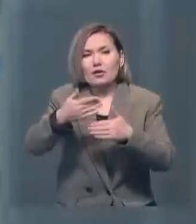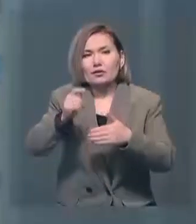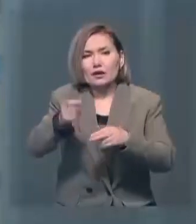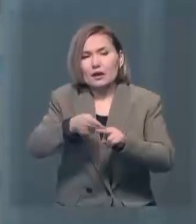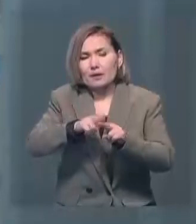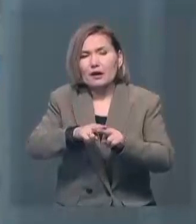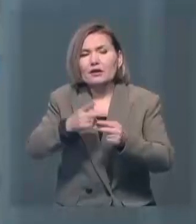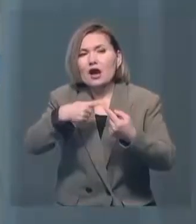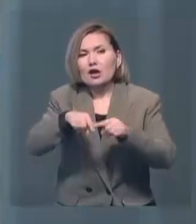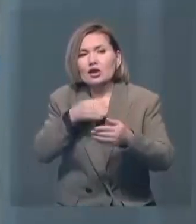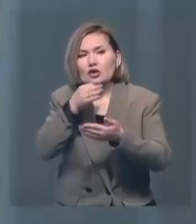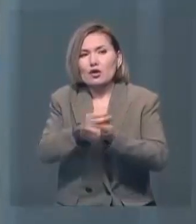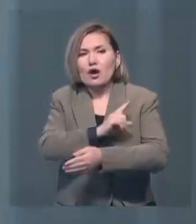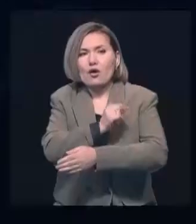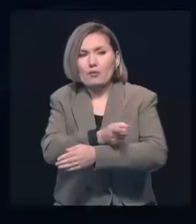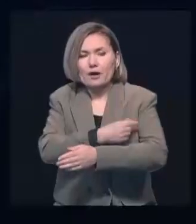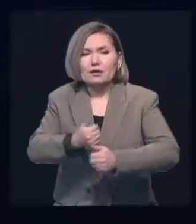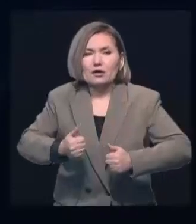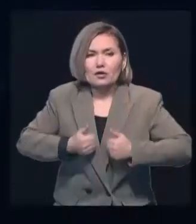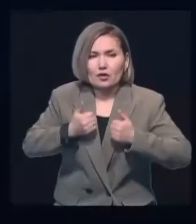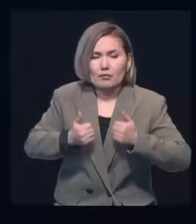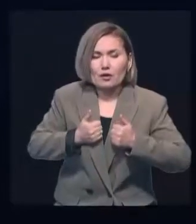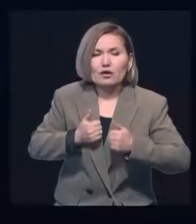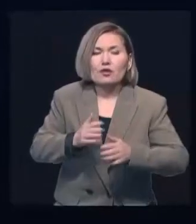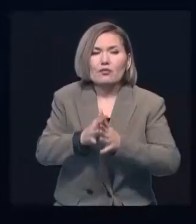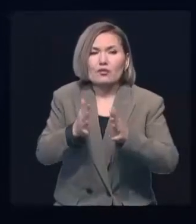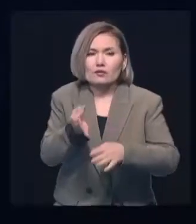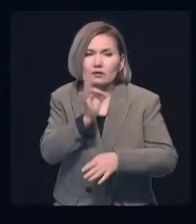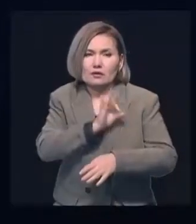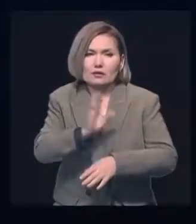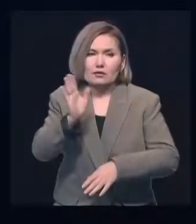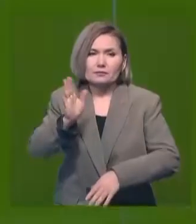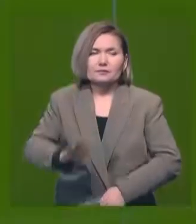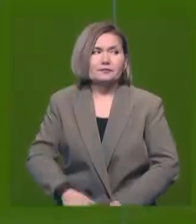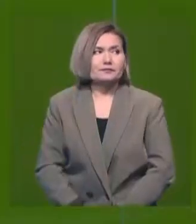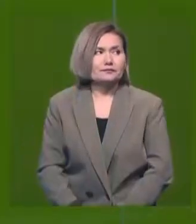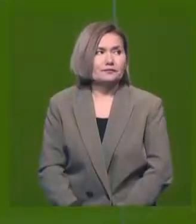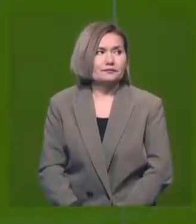шаралар операторлардың жауапкершілігін арттыруға ықпал етіп отыр, дейді ведомство өкілдері.